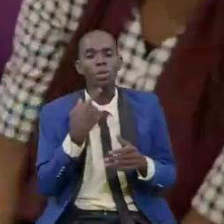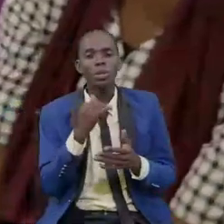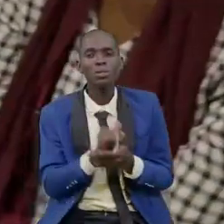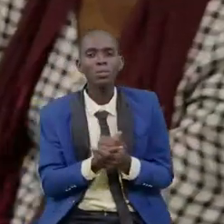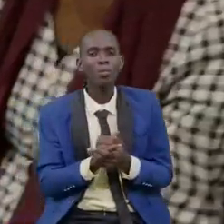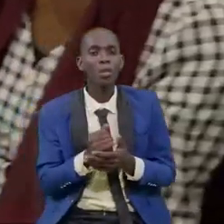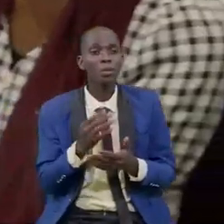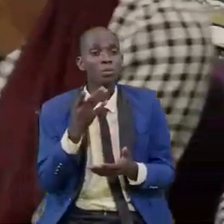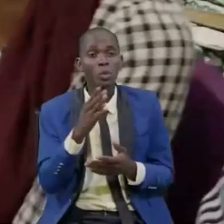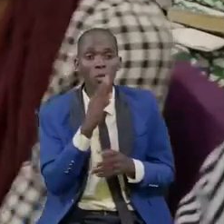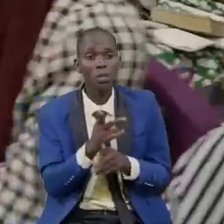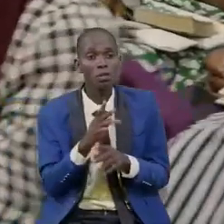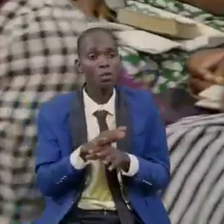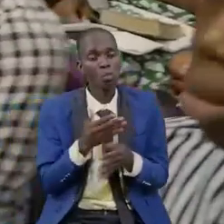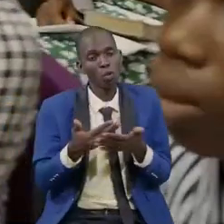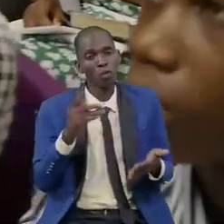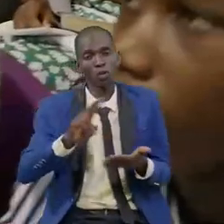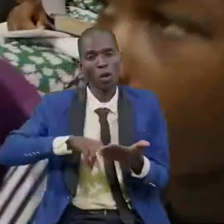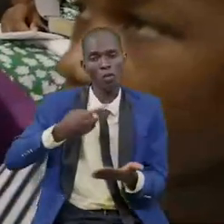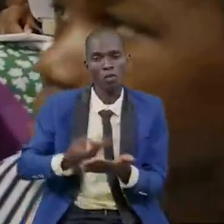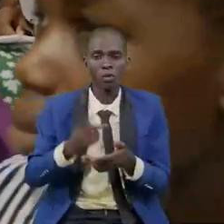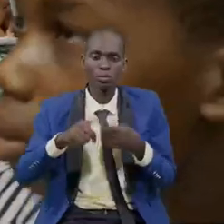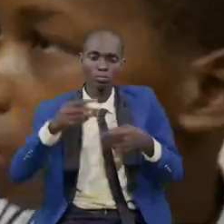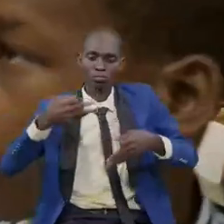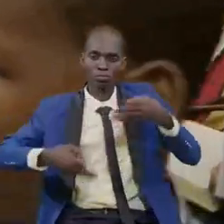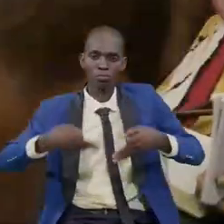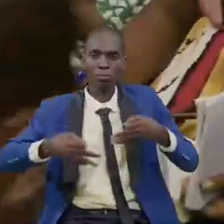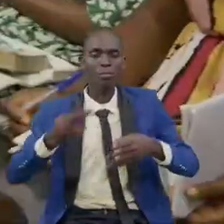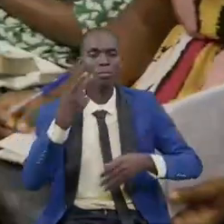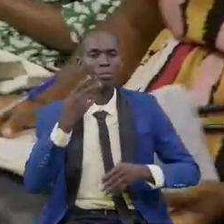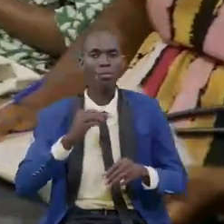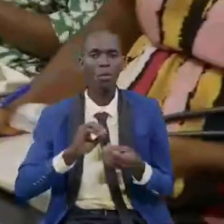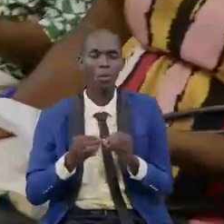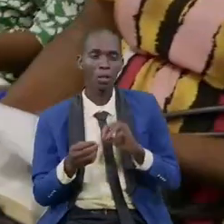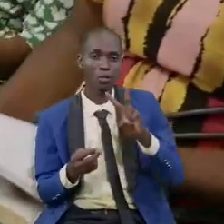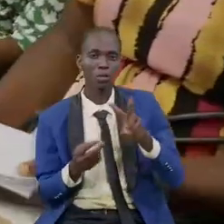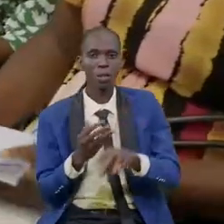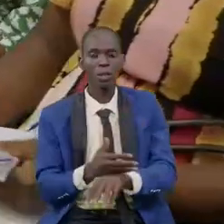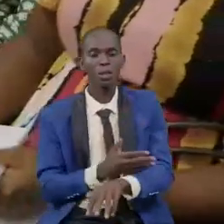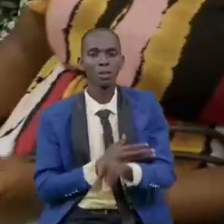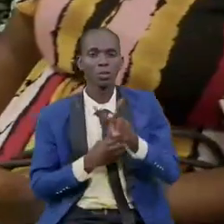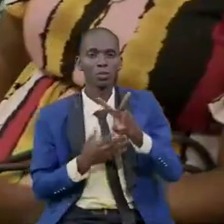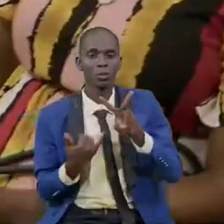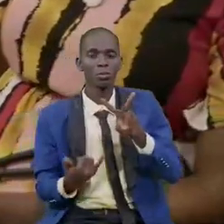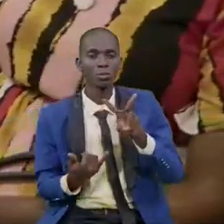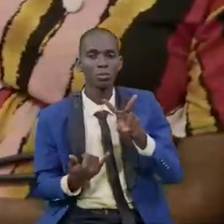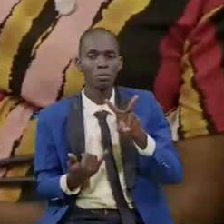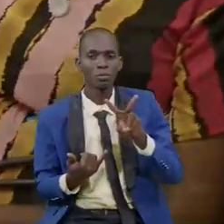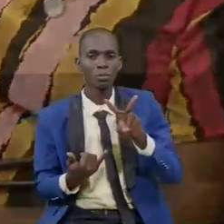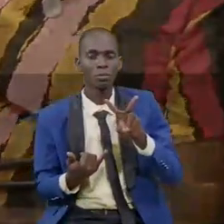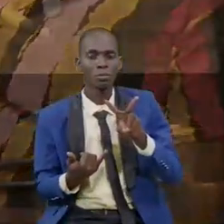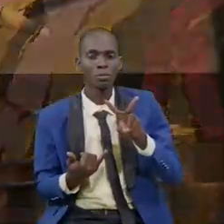Parce que, afin que vous ne tombiez pas sous le jugement. Numéro 2, nous allons voir